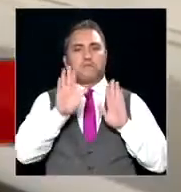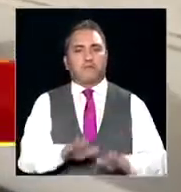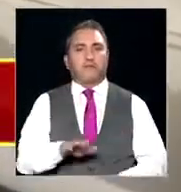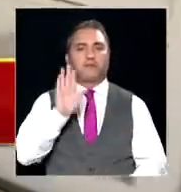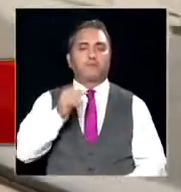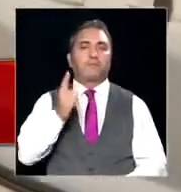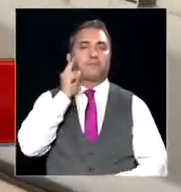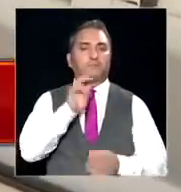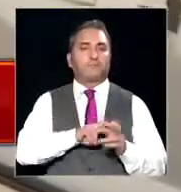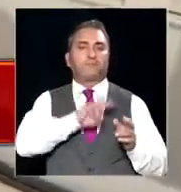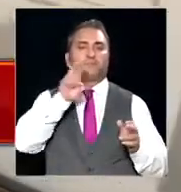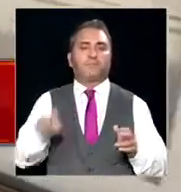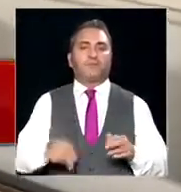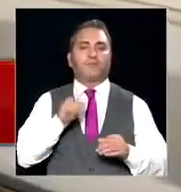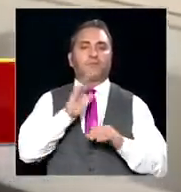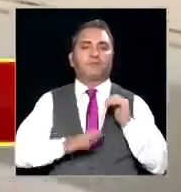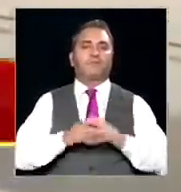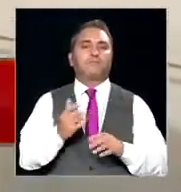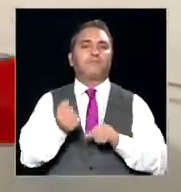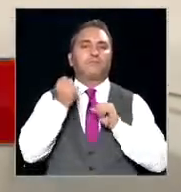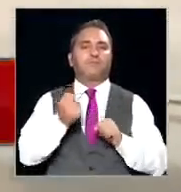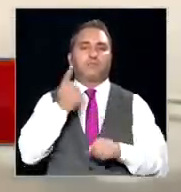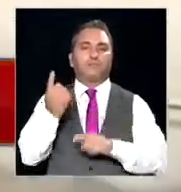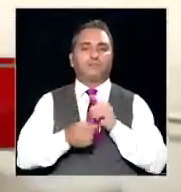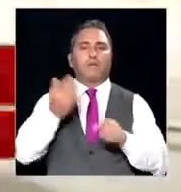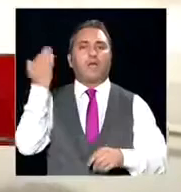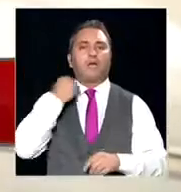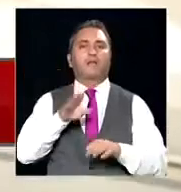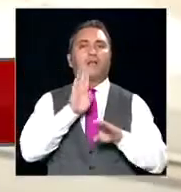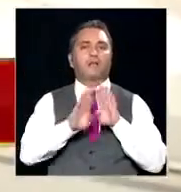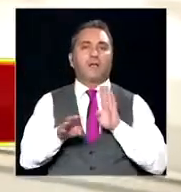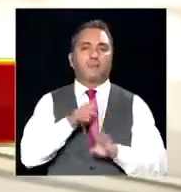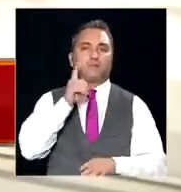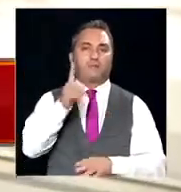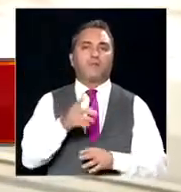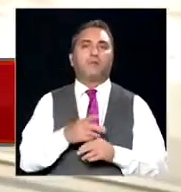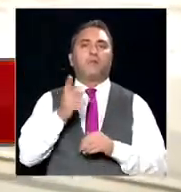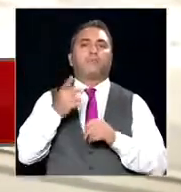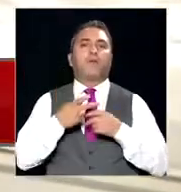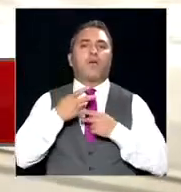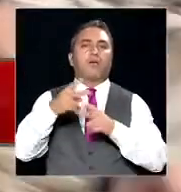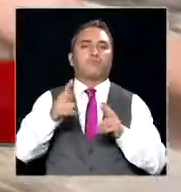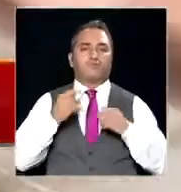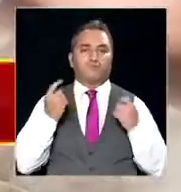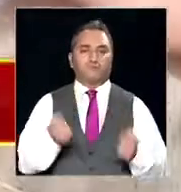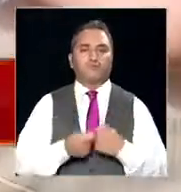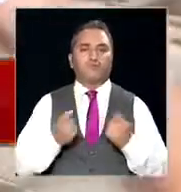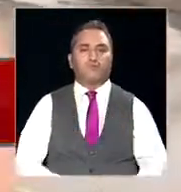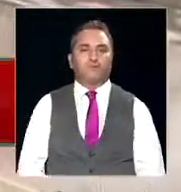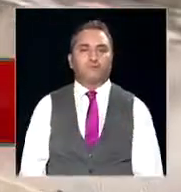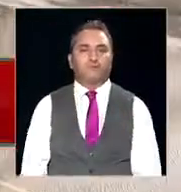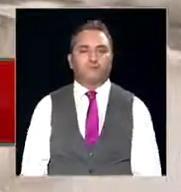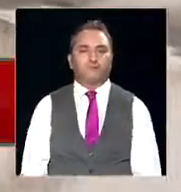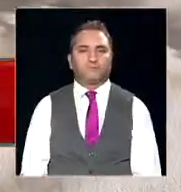içlerinden biri araçtan indi. Elindeki sert cisimlerle arka kapının önüne geldi ve bu kapıyı açmaya çalıştı. Elinde